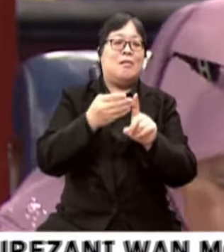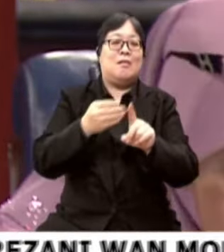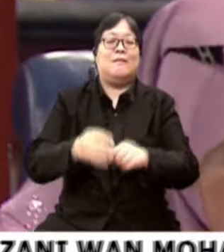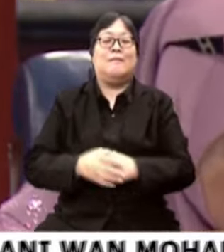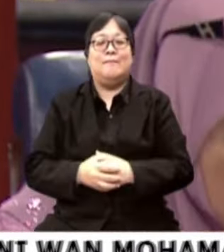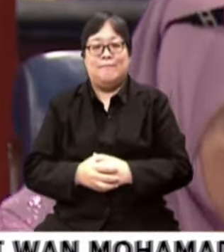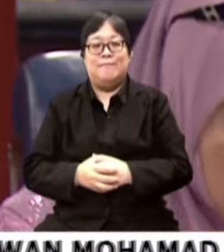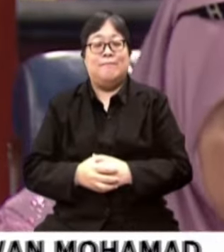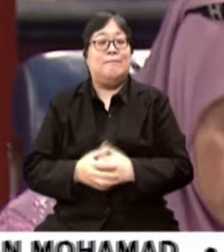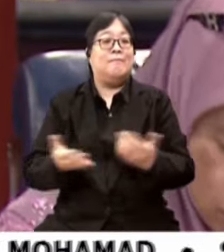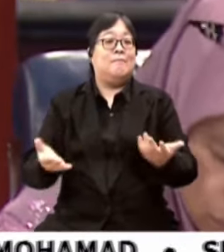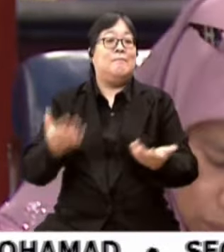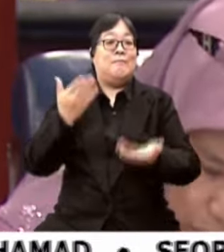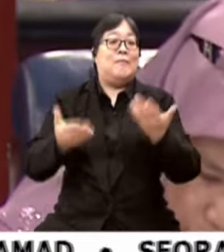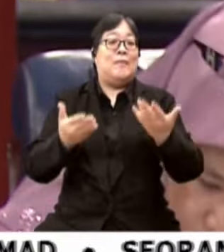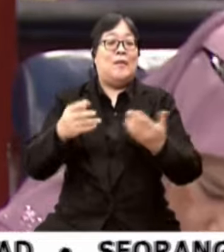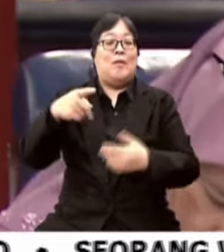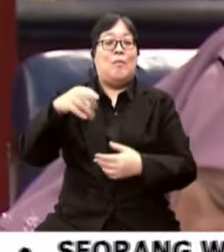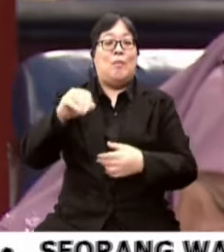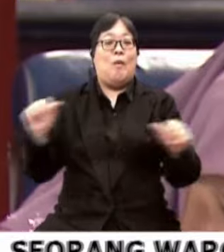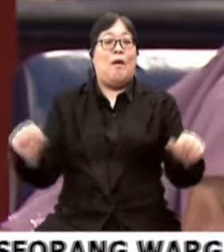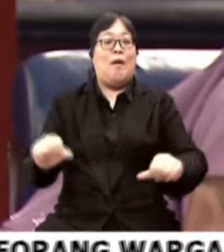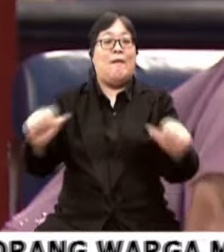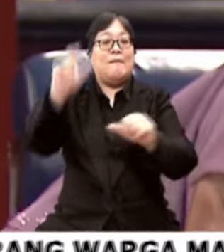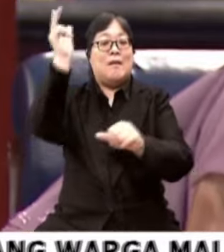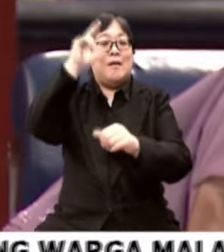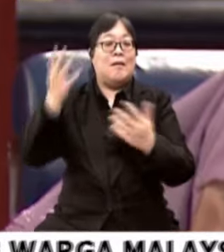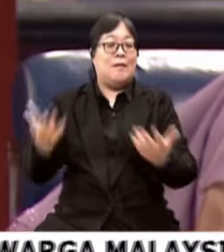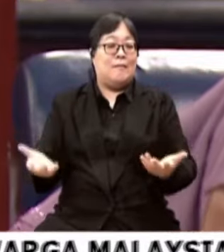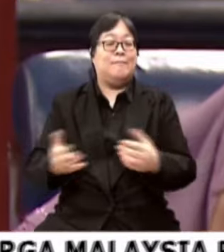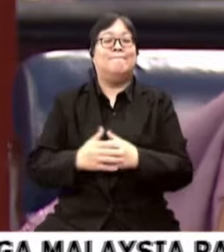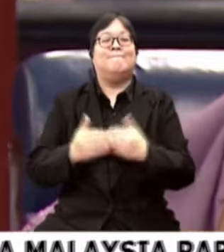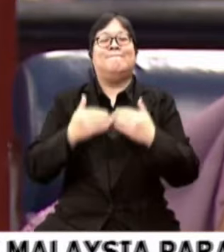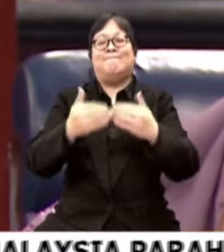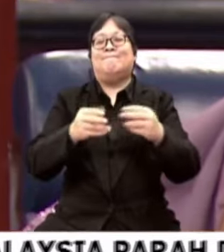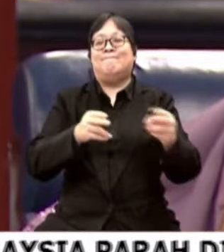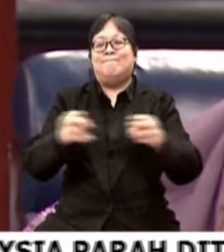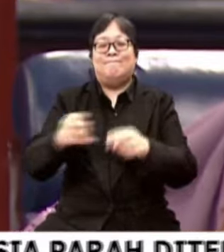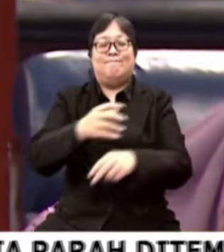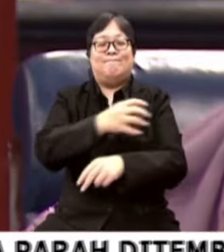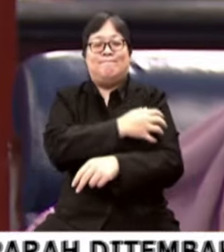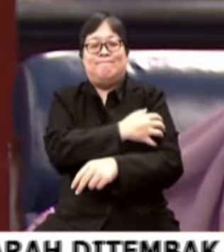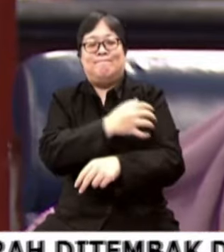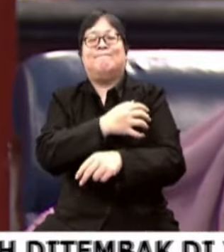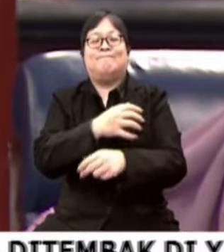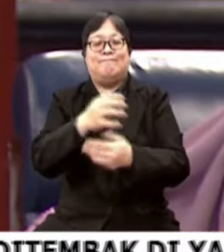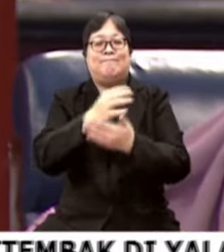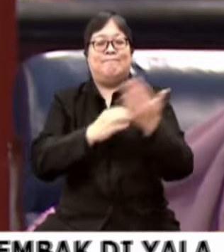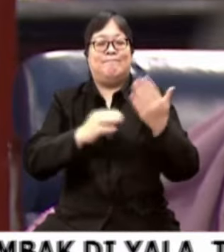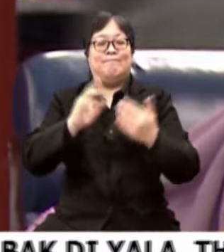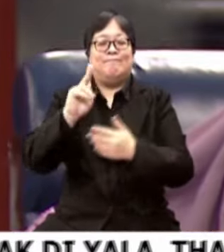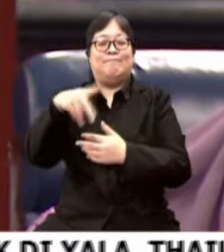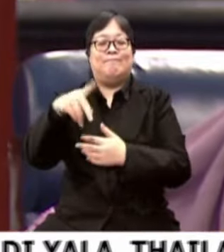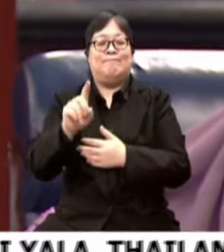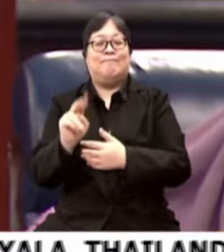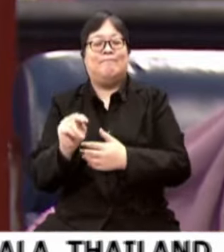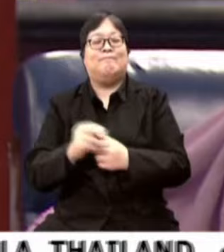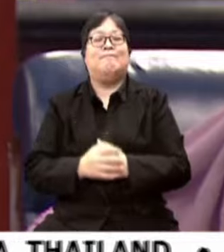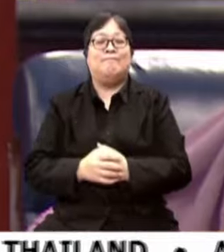ini merupakan kaidah proaktif kerajaan pada hari ini selain meneruskan usul-usul pengakuan oleh bagian penguasaan kevidm